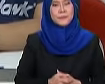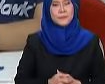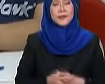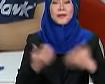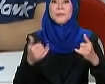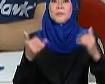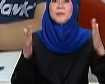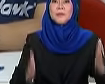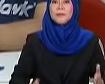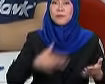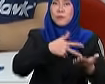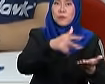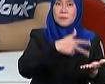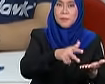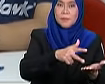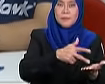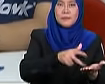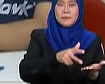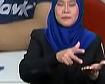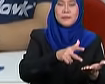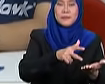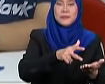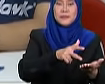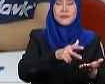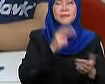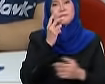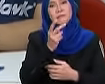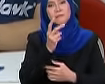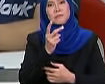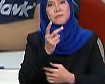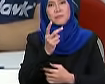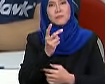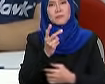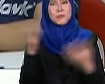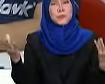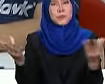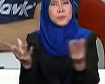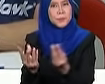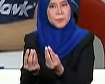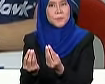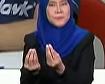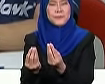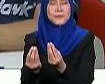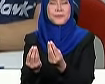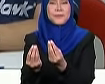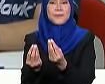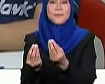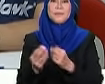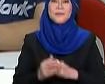bola sepak Nike Hai ditampakkan semakin berkurang dan kita